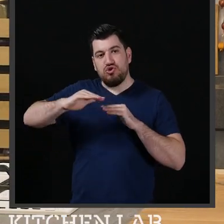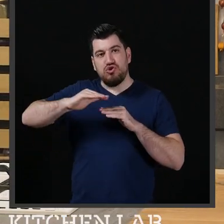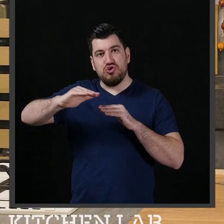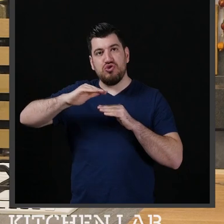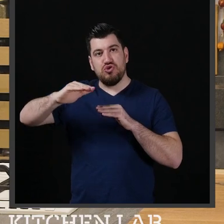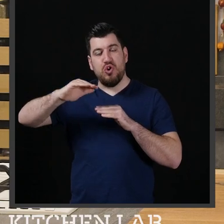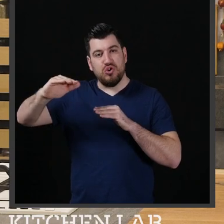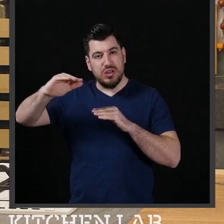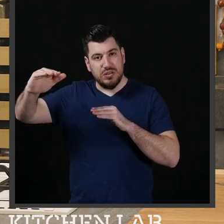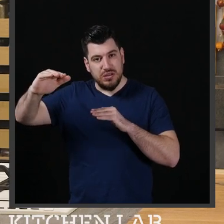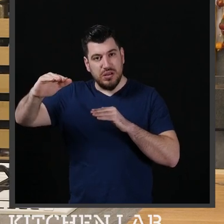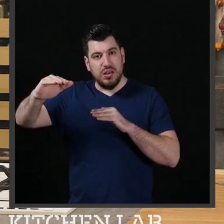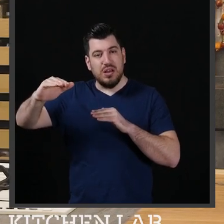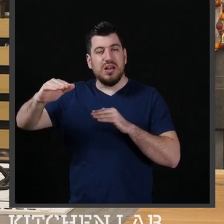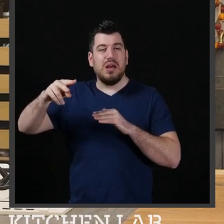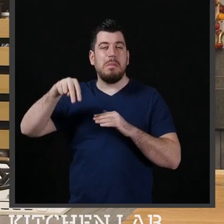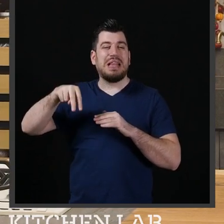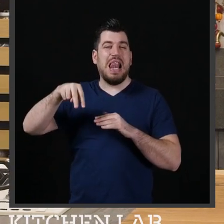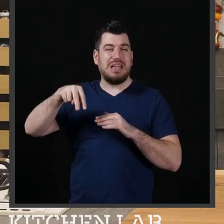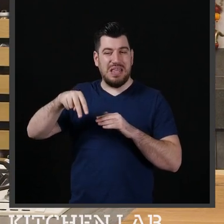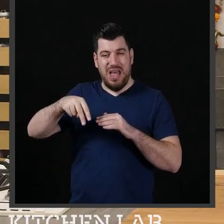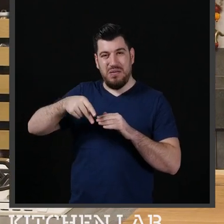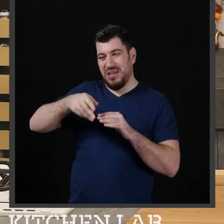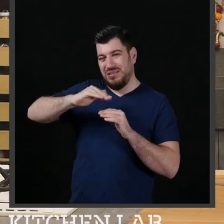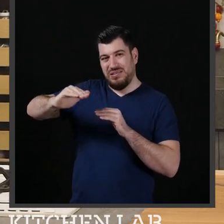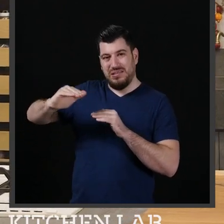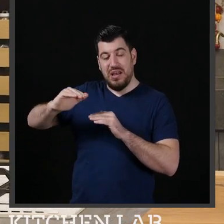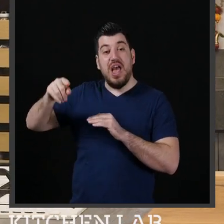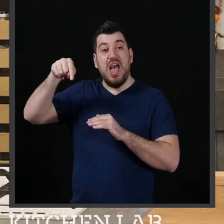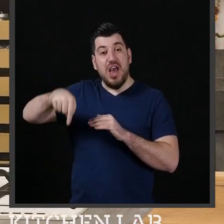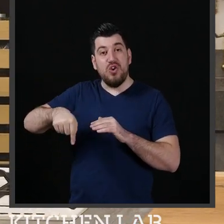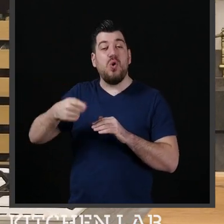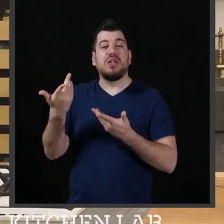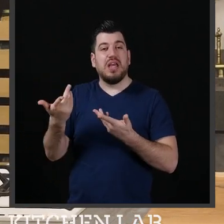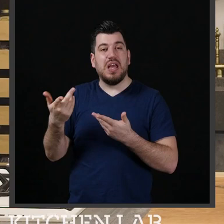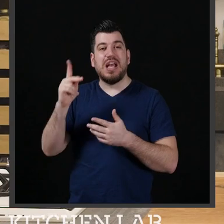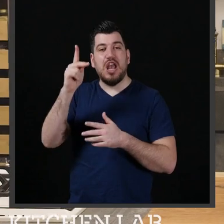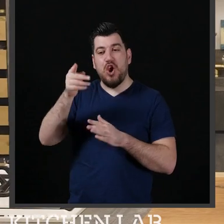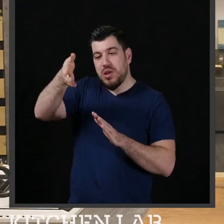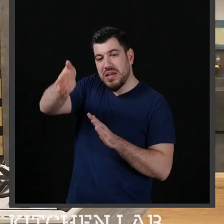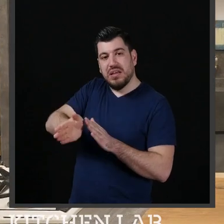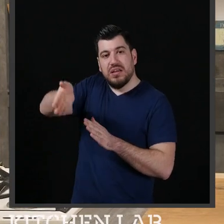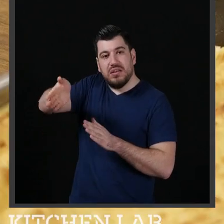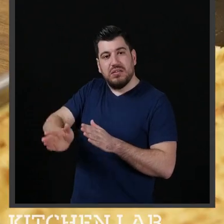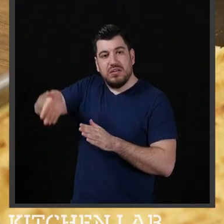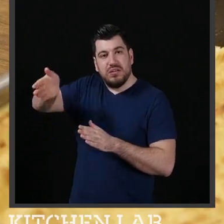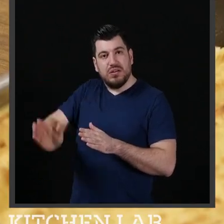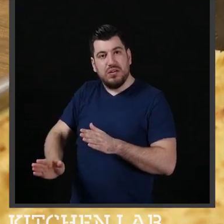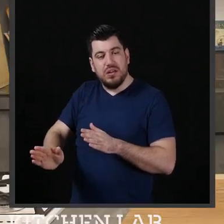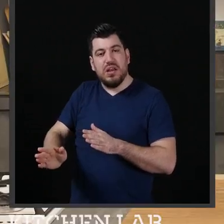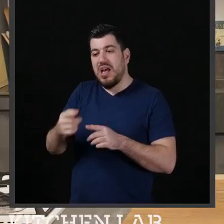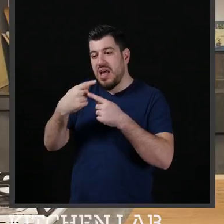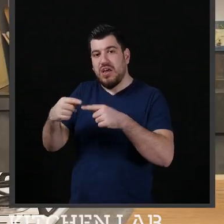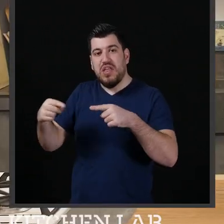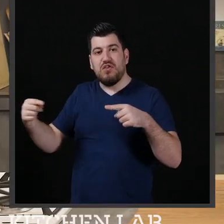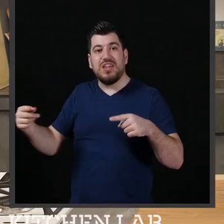Στο κανελόνι πάνε έτσι. Οπότε είναι τελείως διαφορετικό ότι το κάθε ένα κομματάκι, να το πω έτσι, έχει διαφορετική γεύση. Γιατί τώρα